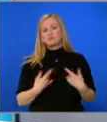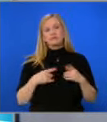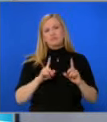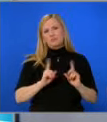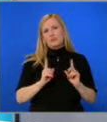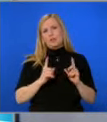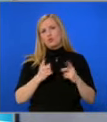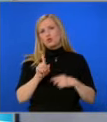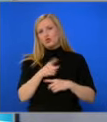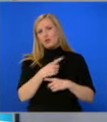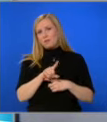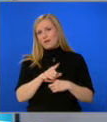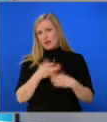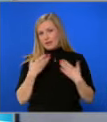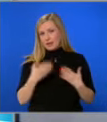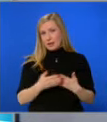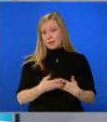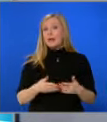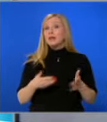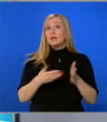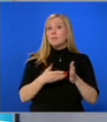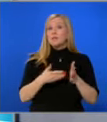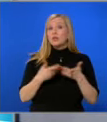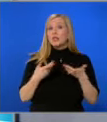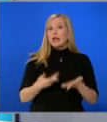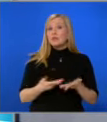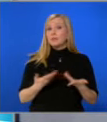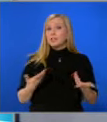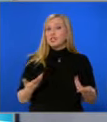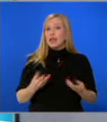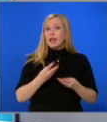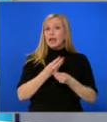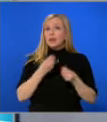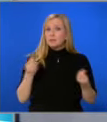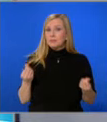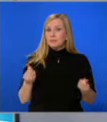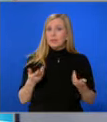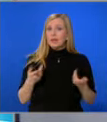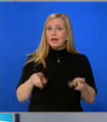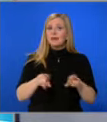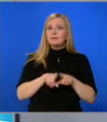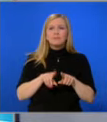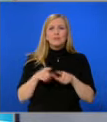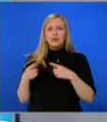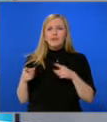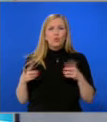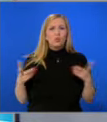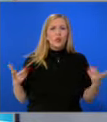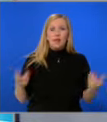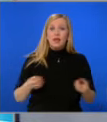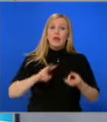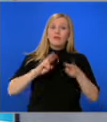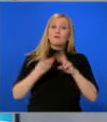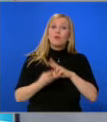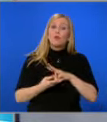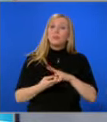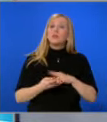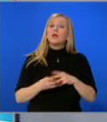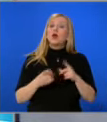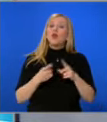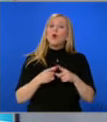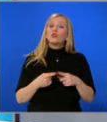може да се управлява. И точно поради тази причина, поради липсата на каквито и да е реформи, казвам, че е